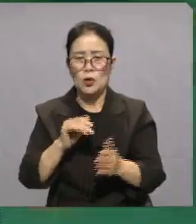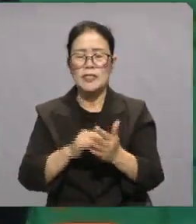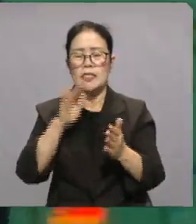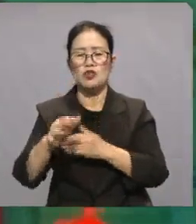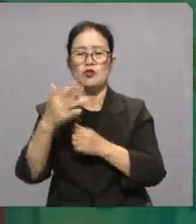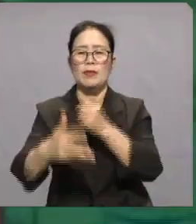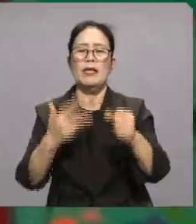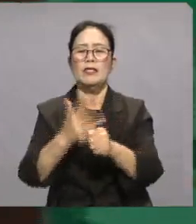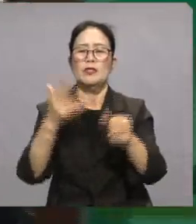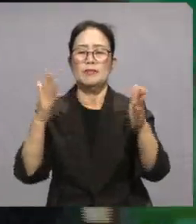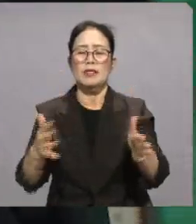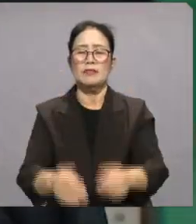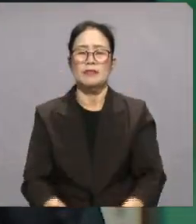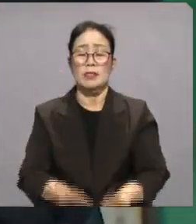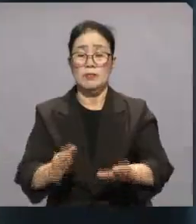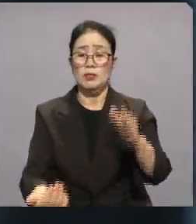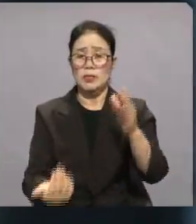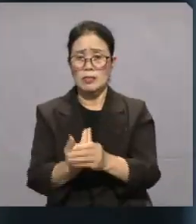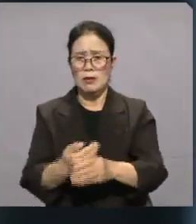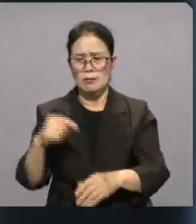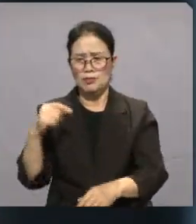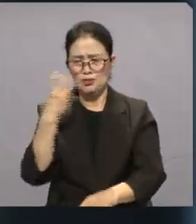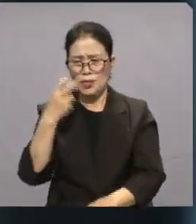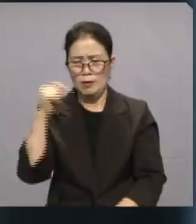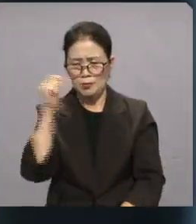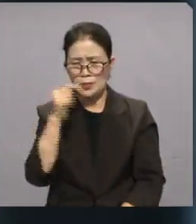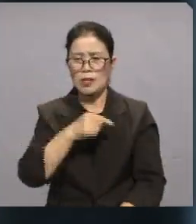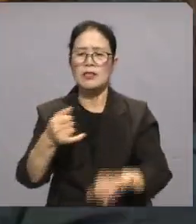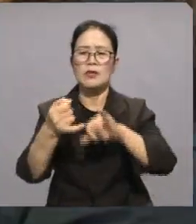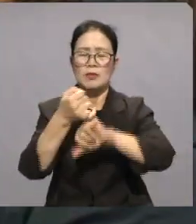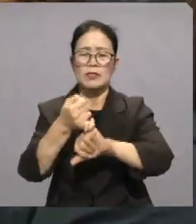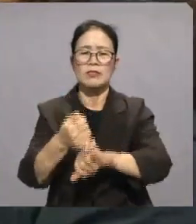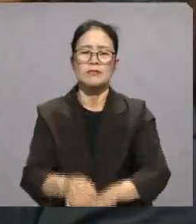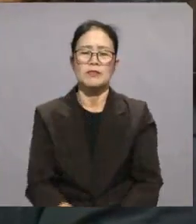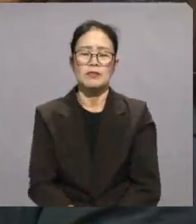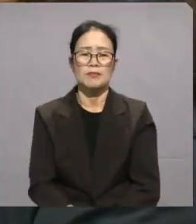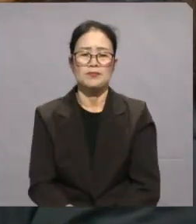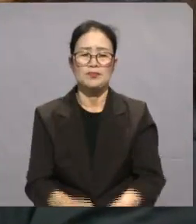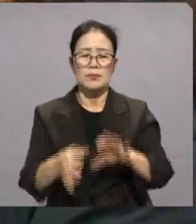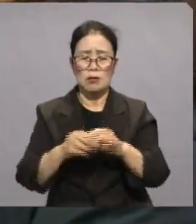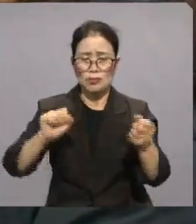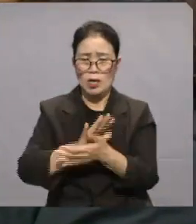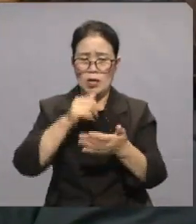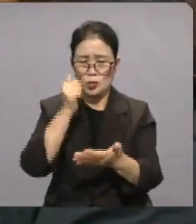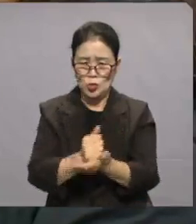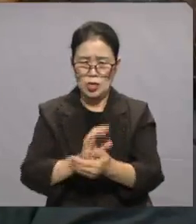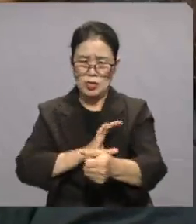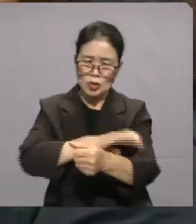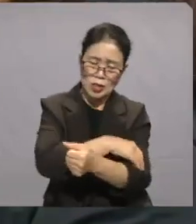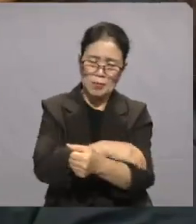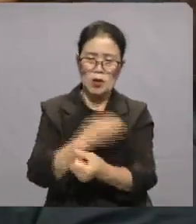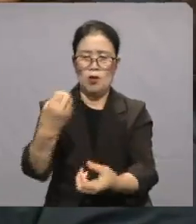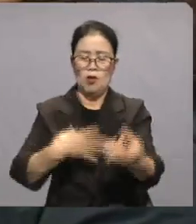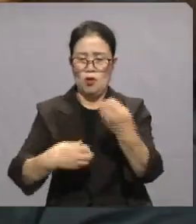만입니다. 검찰은 이번 사태를 엄정 수사하겠다고 밝혔습니다. 관련돼서 내란죄랑 직권남용 여러 고발장들이